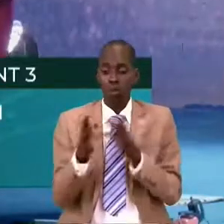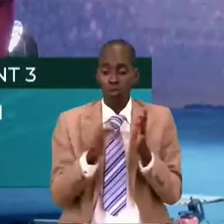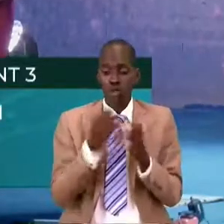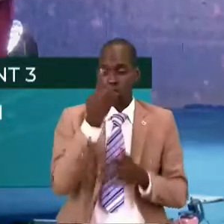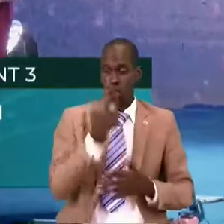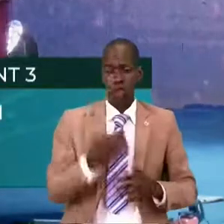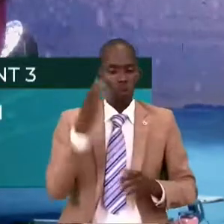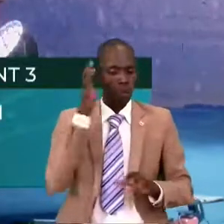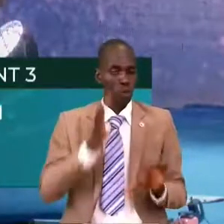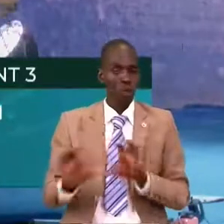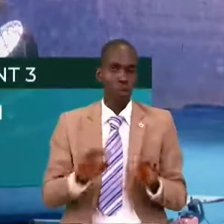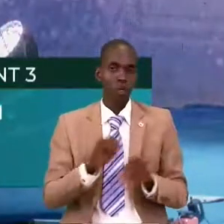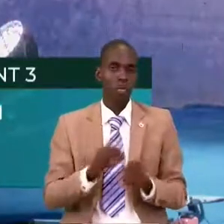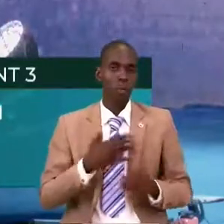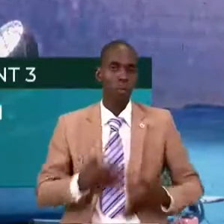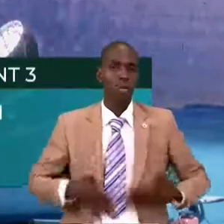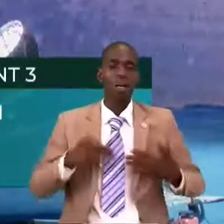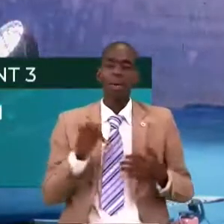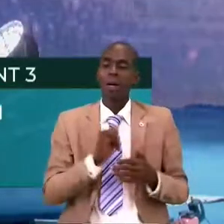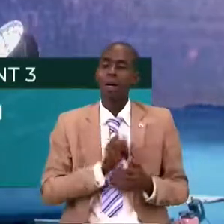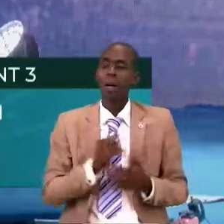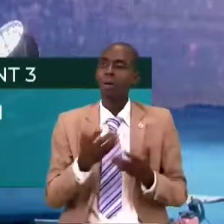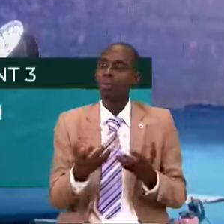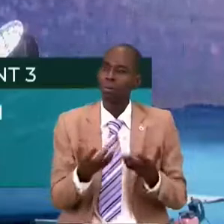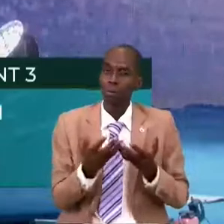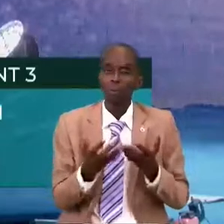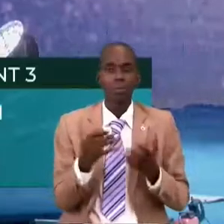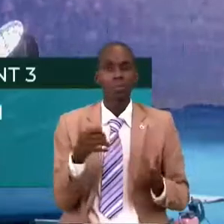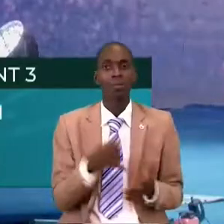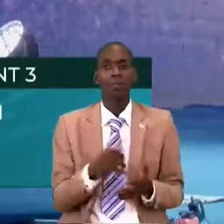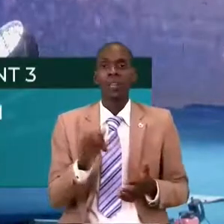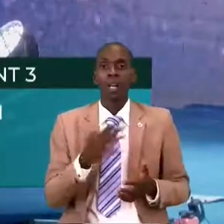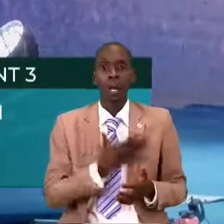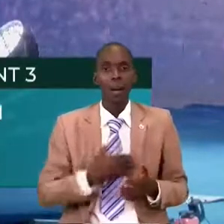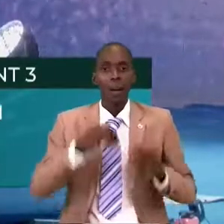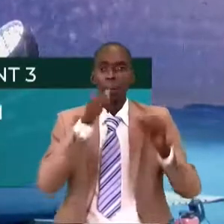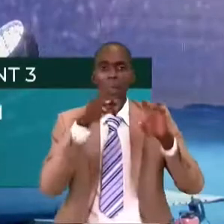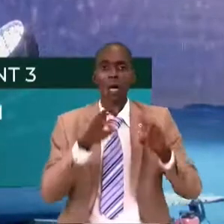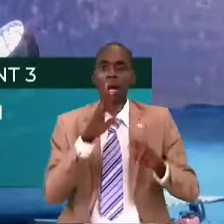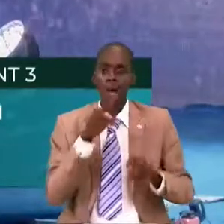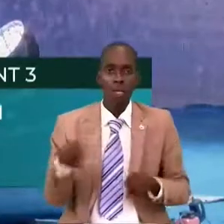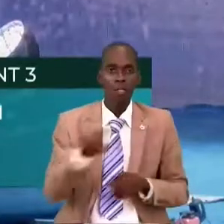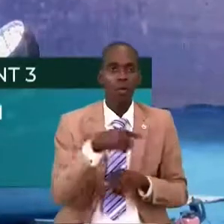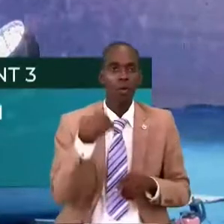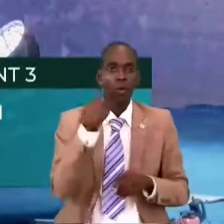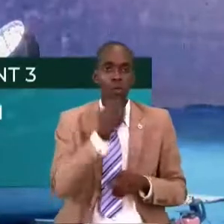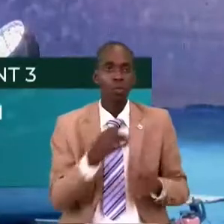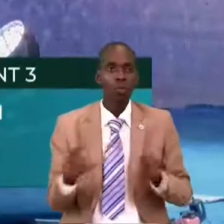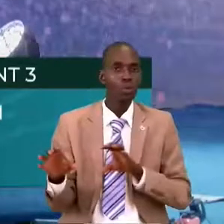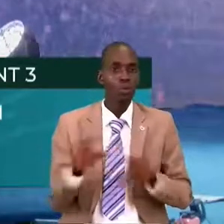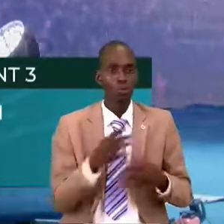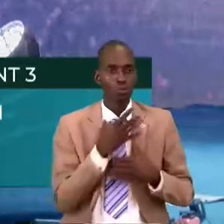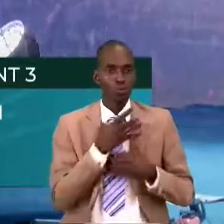heureux ceux qui ont faim et soif de la justice, car ils seront